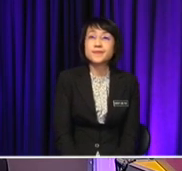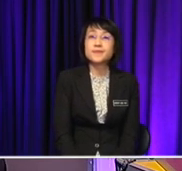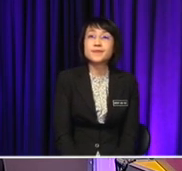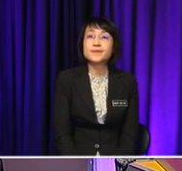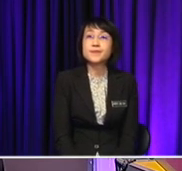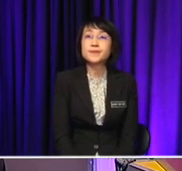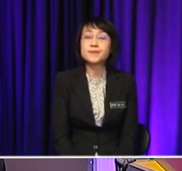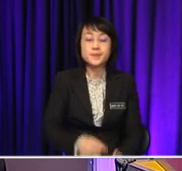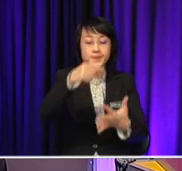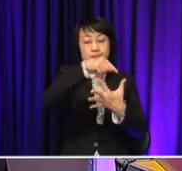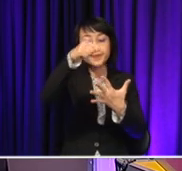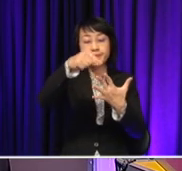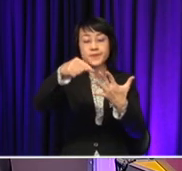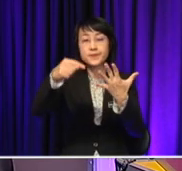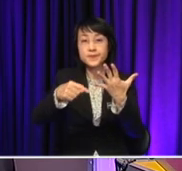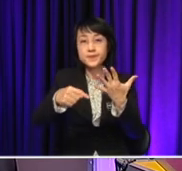dimana